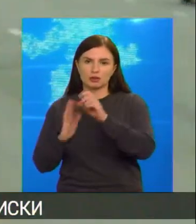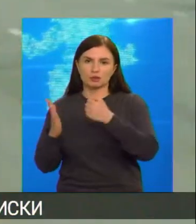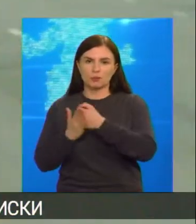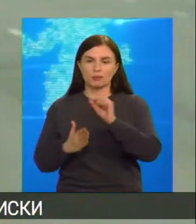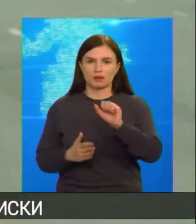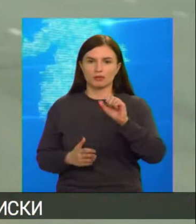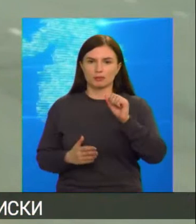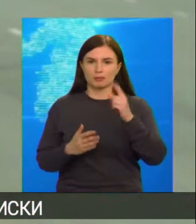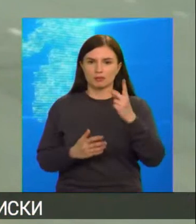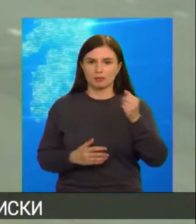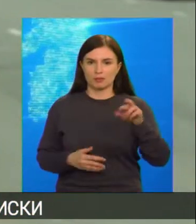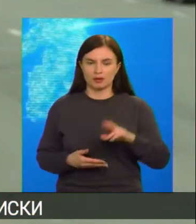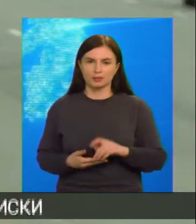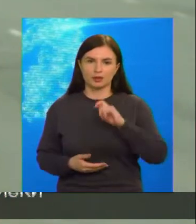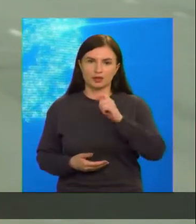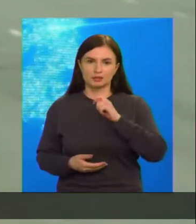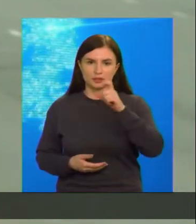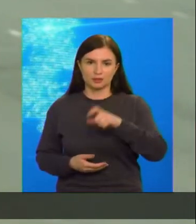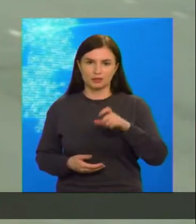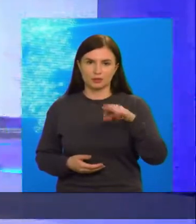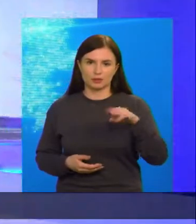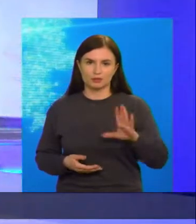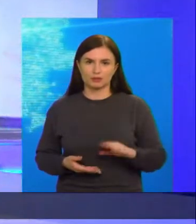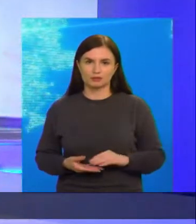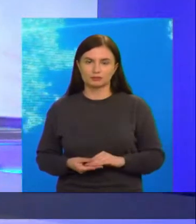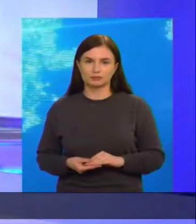мая. Леонид Кременчук, Дмитрий Абрахин, ОТВ.